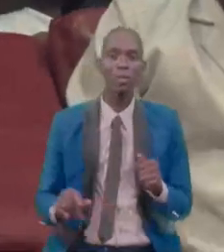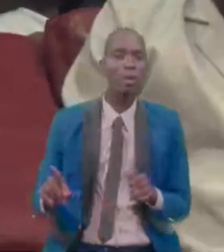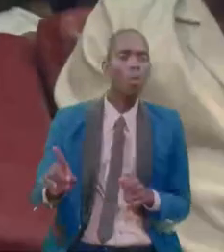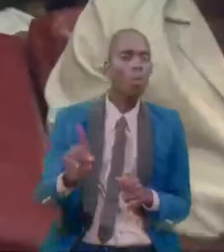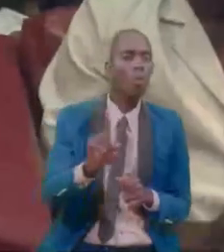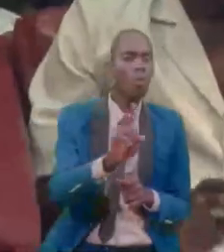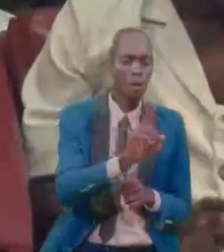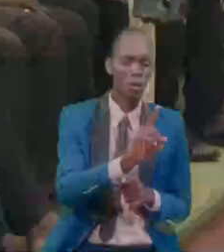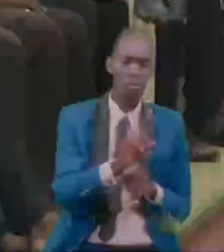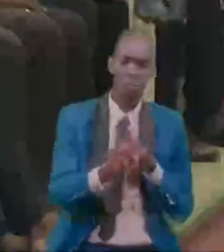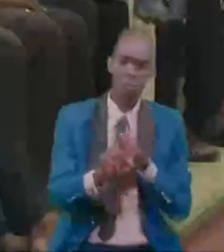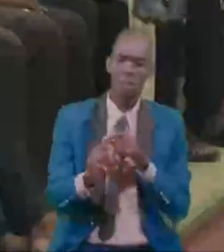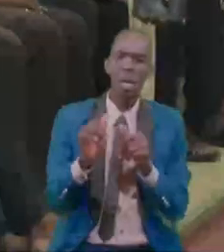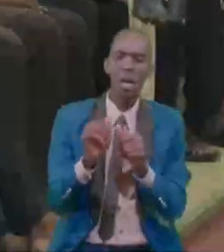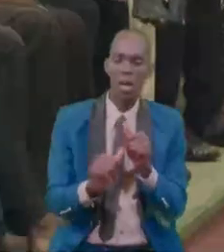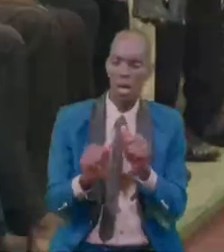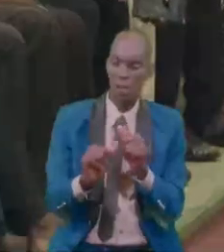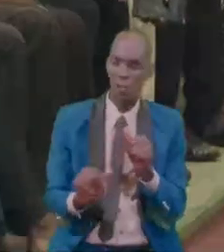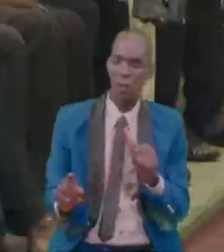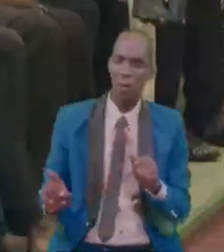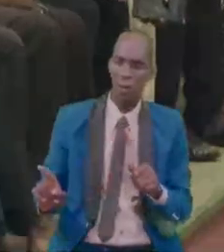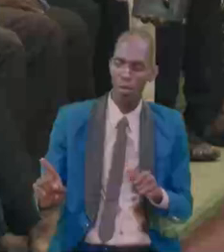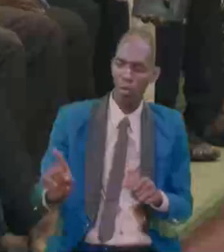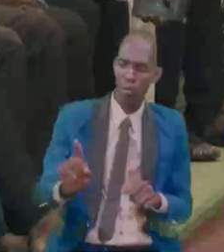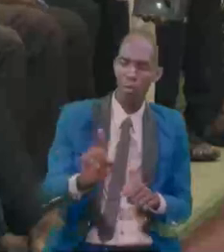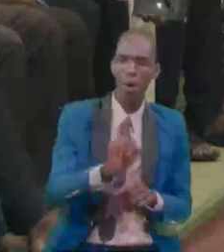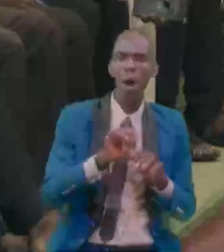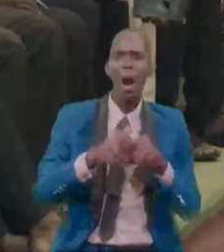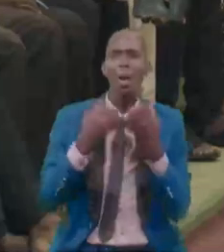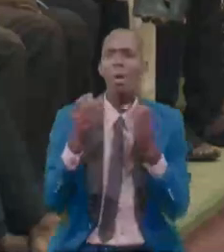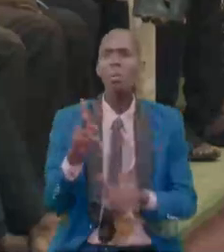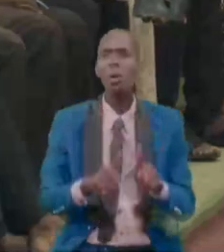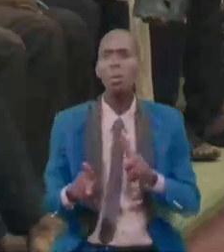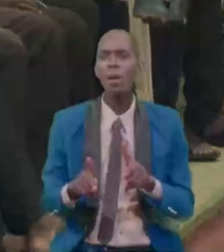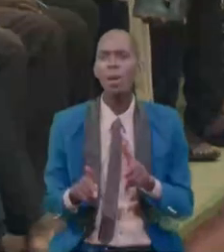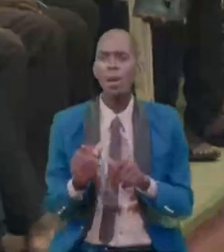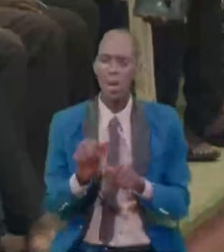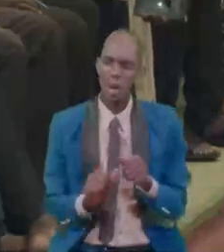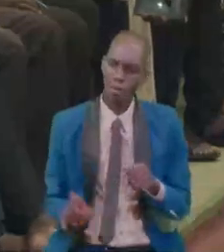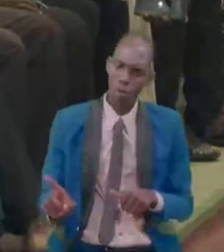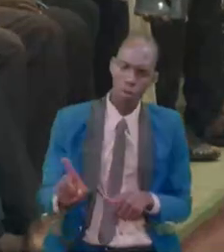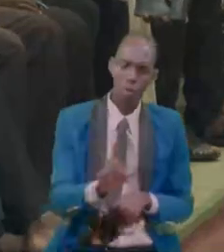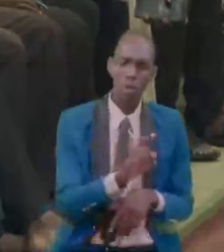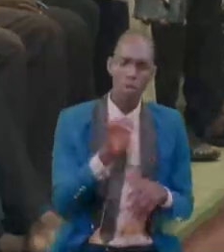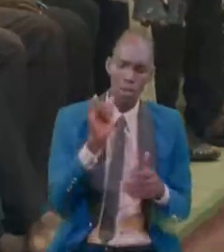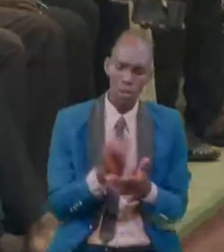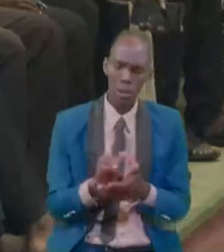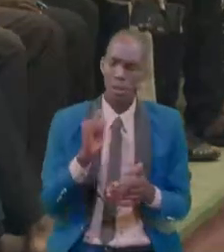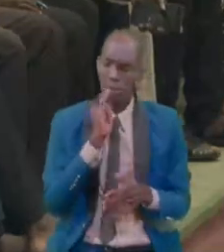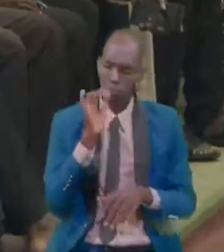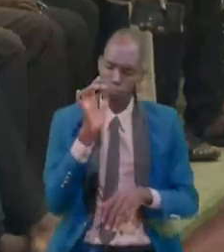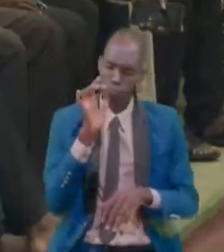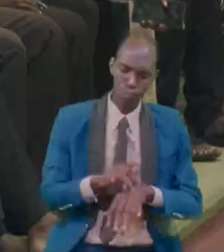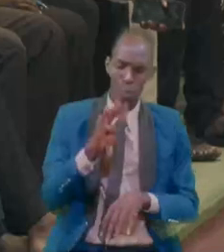Quiconque, combien de personnes, quiconque, combien de personnes, quiconque aura été mordu et le